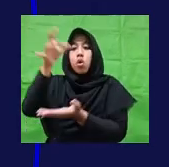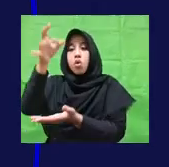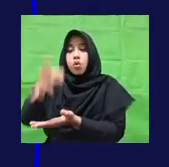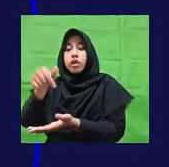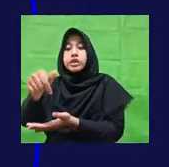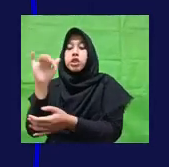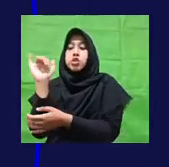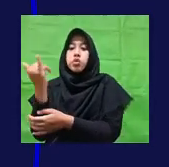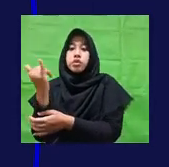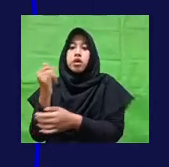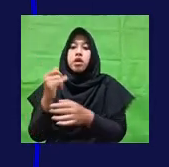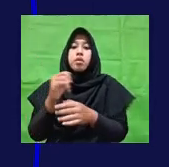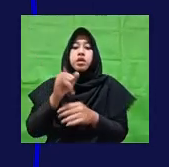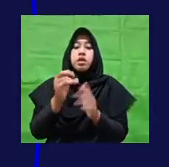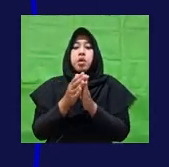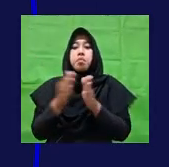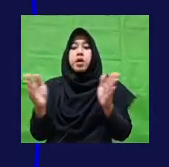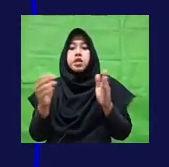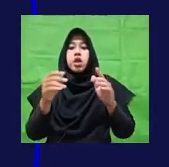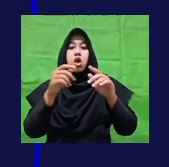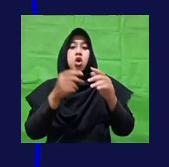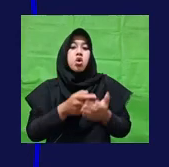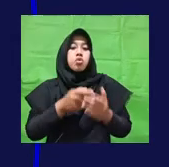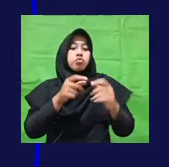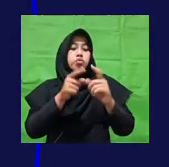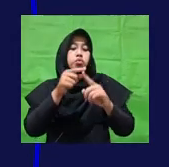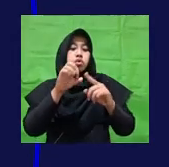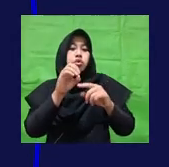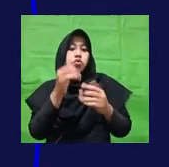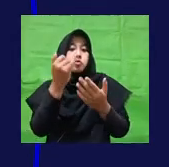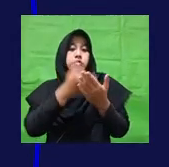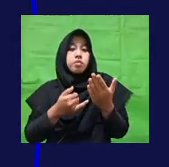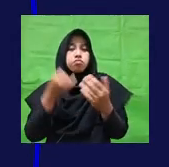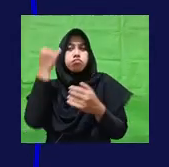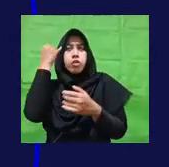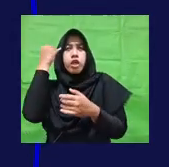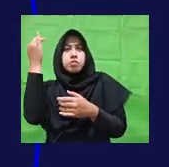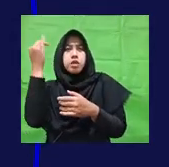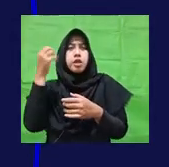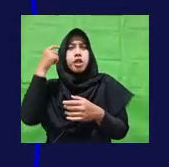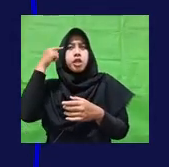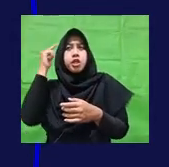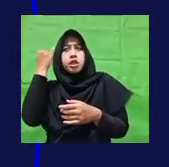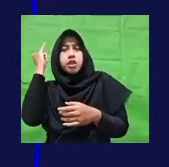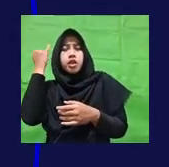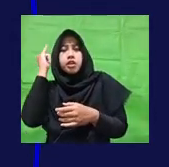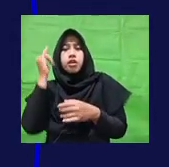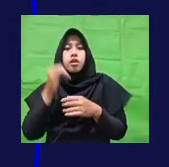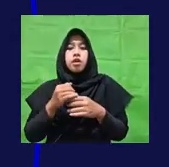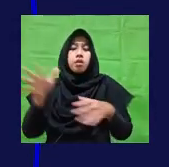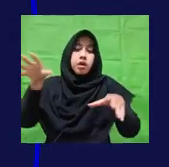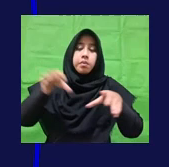menjadi perpanjangan dari studio seniman, di mana ia melakukan penjelajahan dan bereksperimentasi dengan identitas mereka, dan berpartisipasi